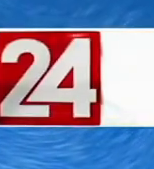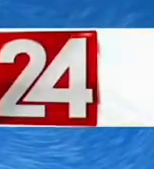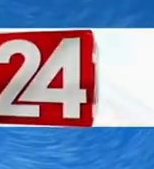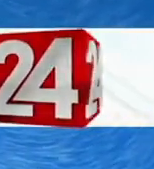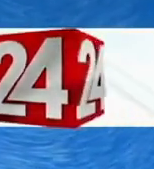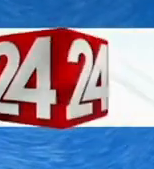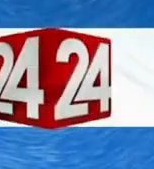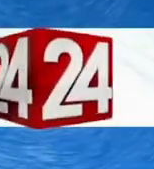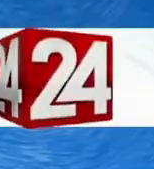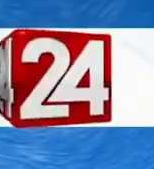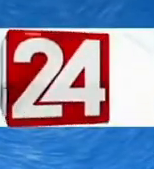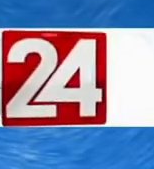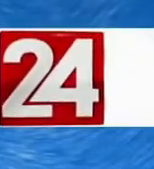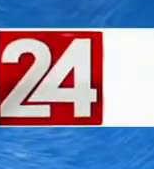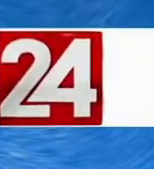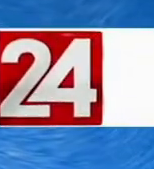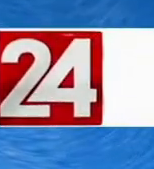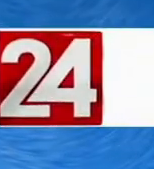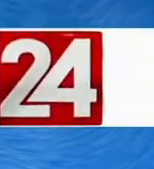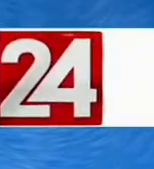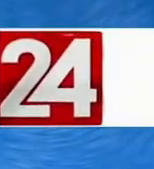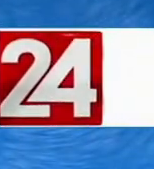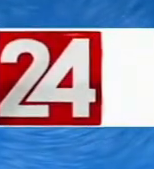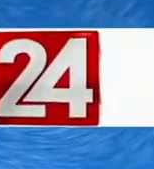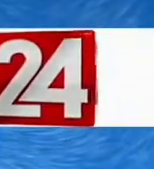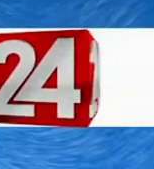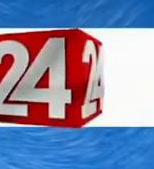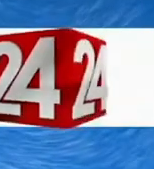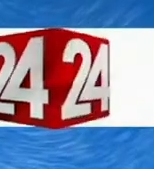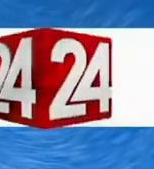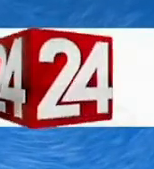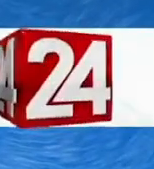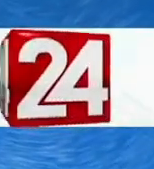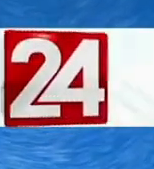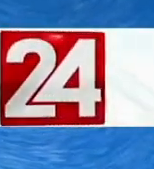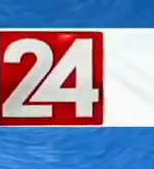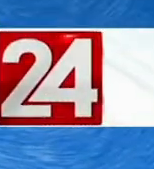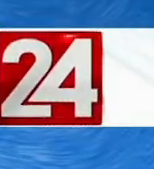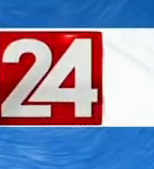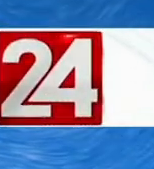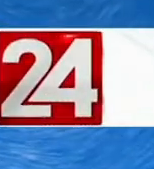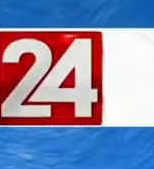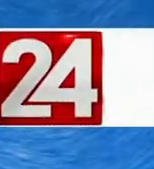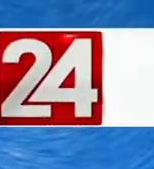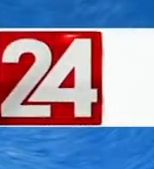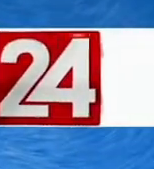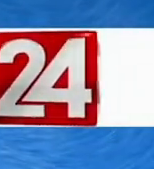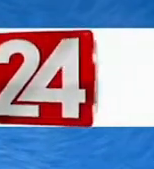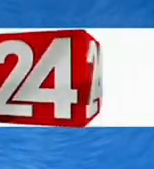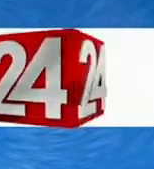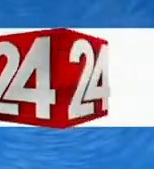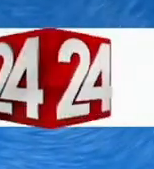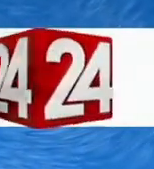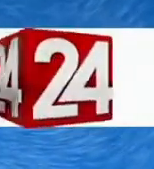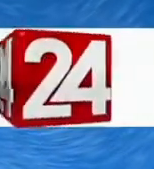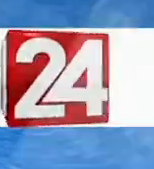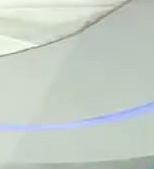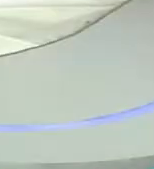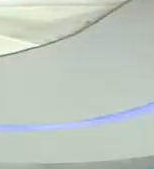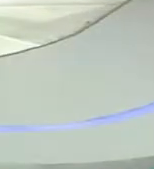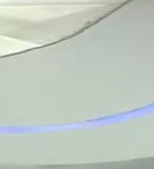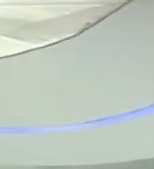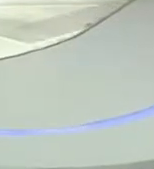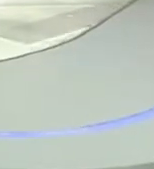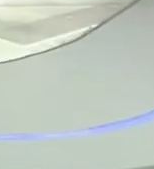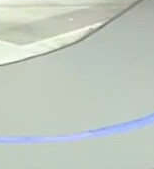At magiging lagay ng panahon ngayong Linggo, kasunod ng inaasahang paglakas ng hanging habagat, alamin natin sa pagbabalik